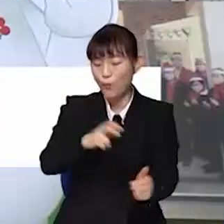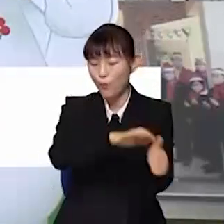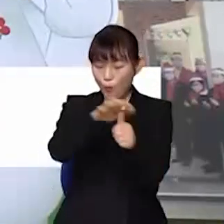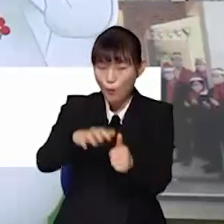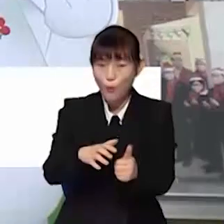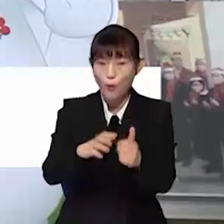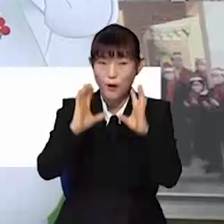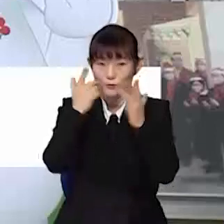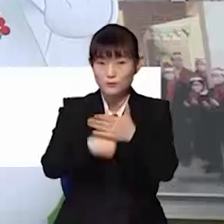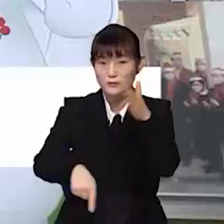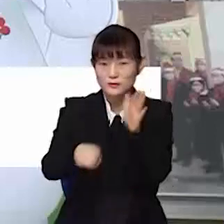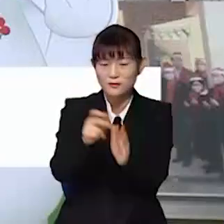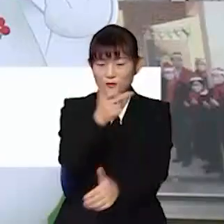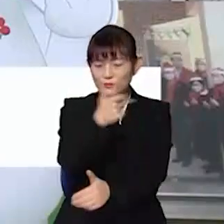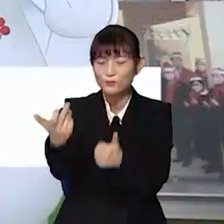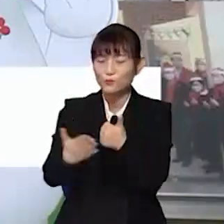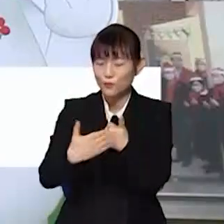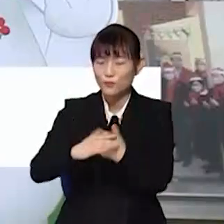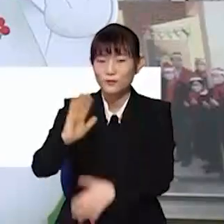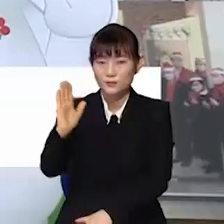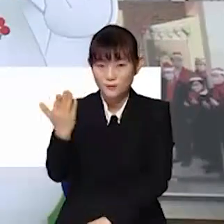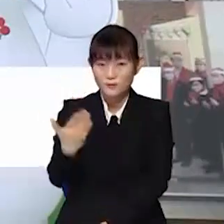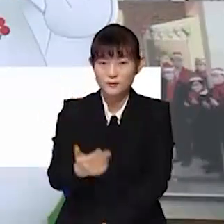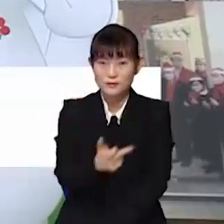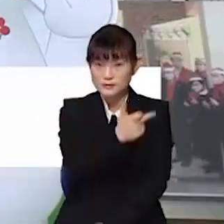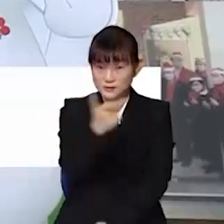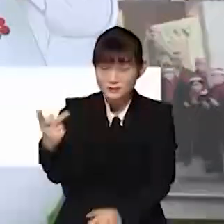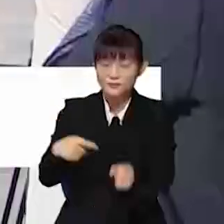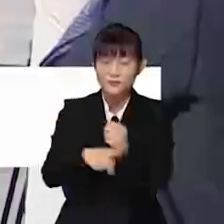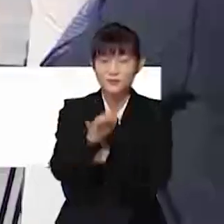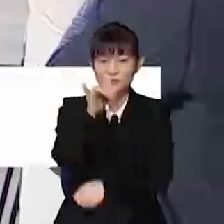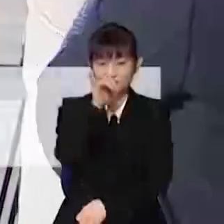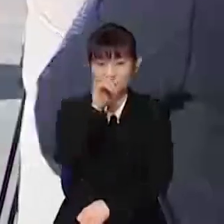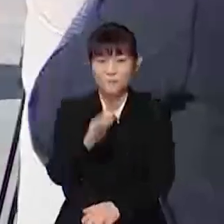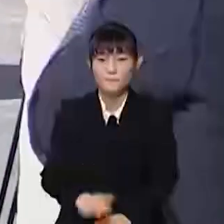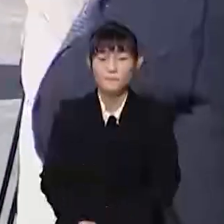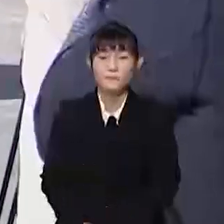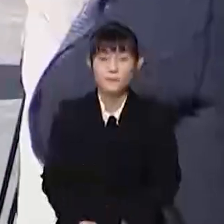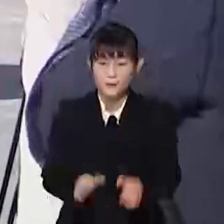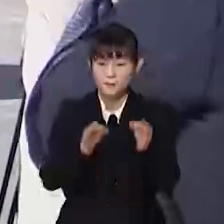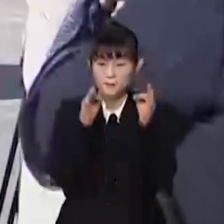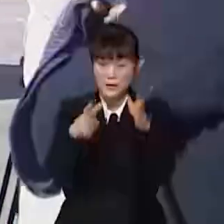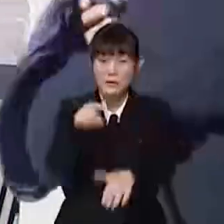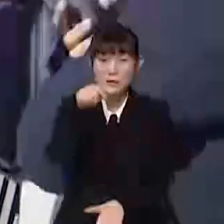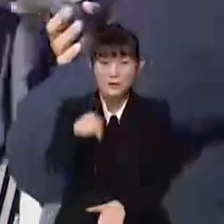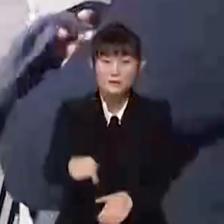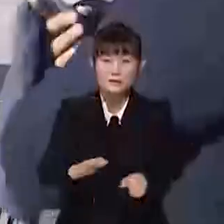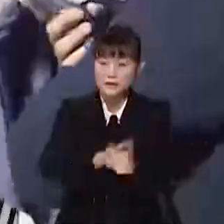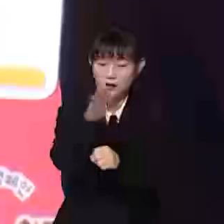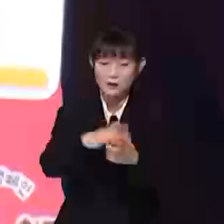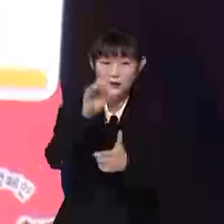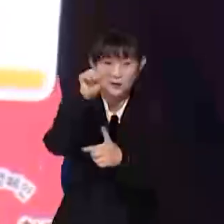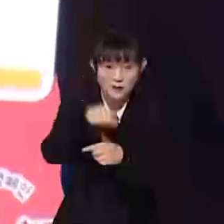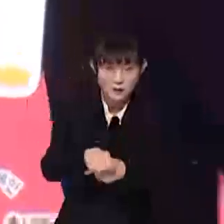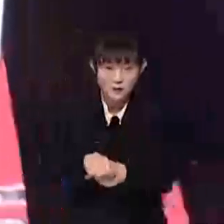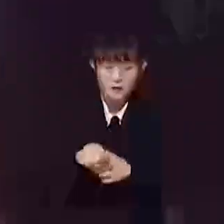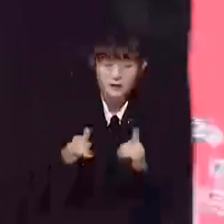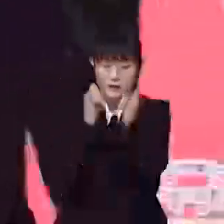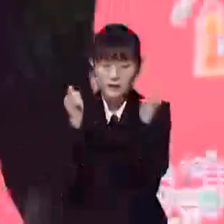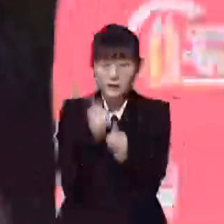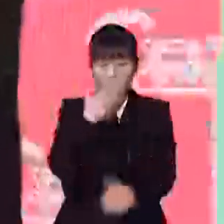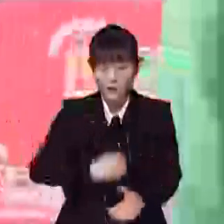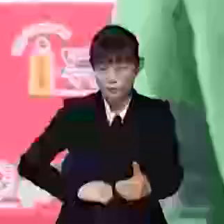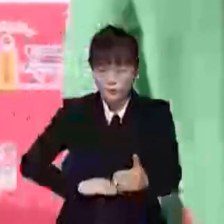위한 그런 자립에 큰 도움이 될 것 같습니다. 상당히 큰 의미가 있습니다. 이런 기부금은 사랑의 열매 사회복지